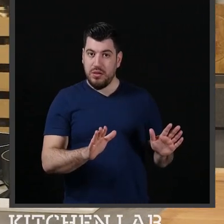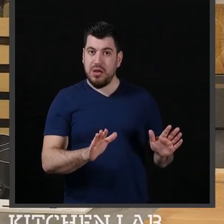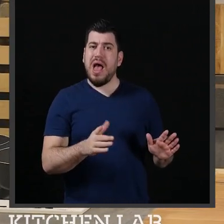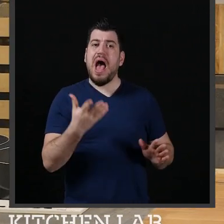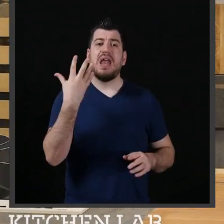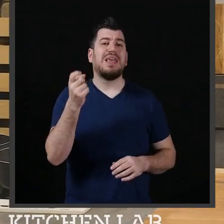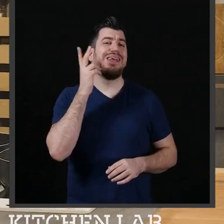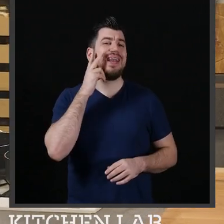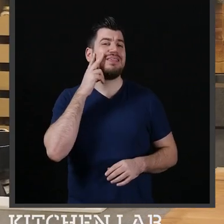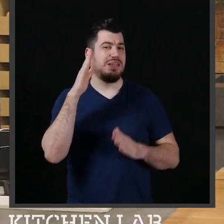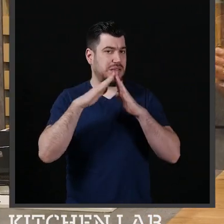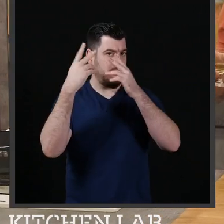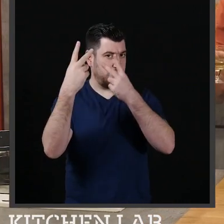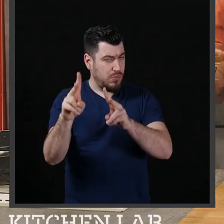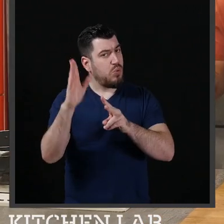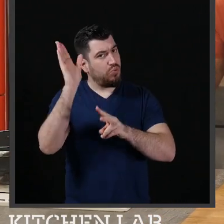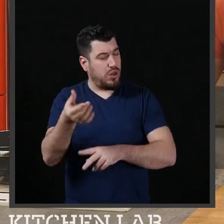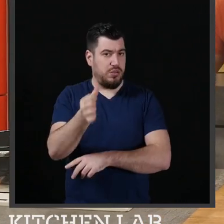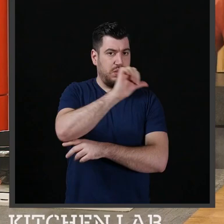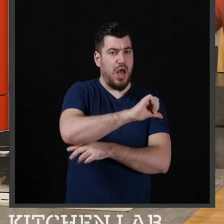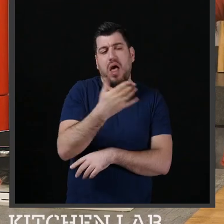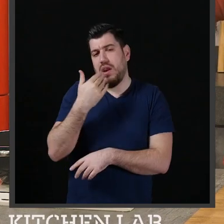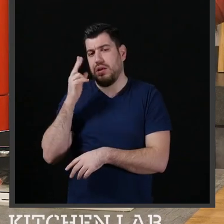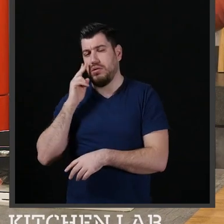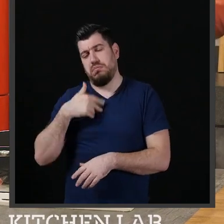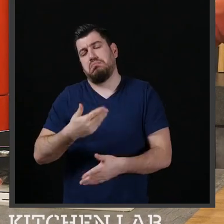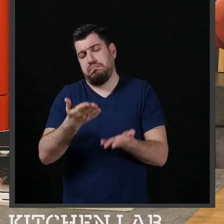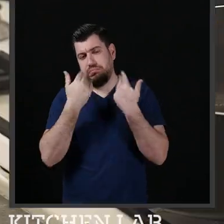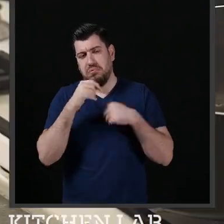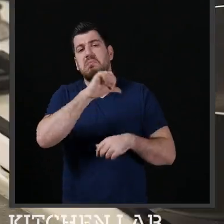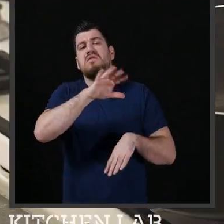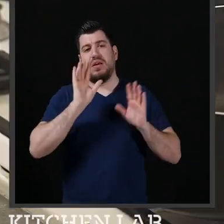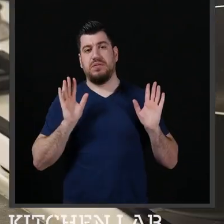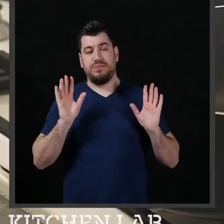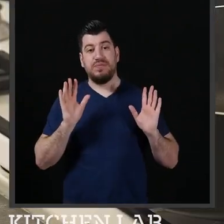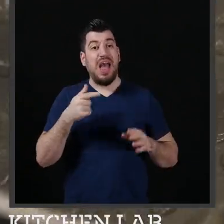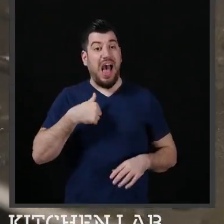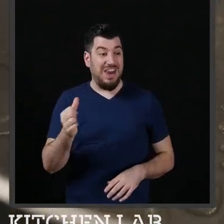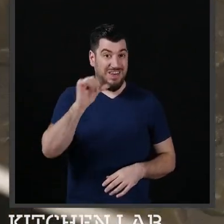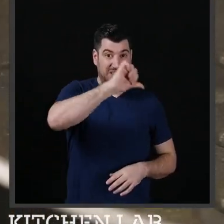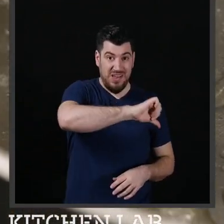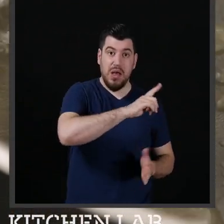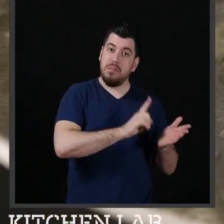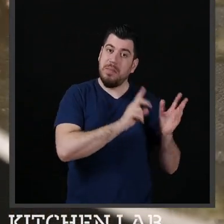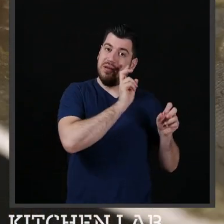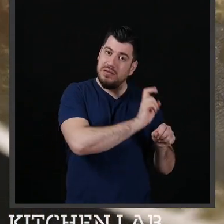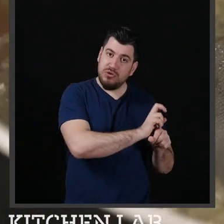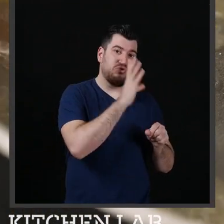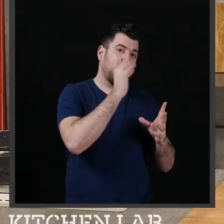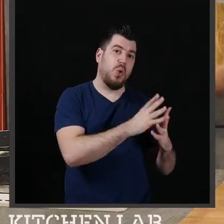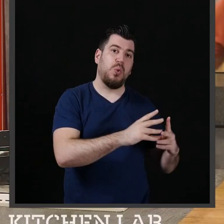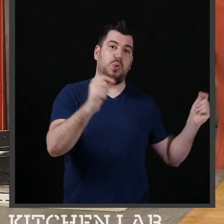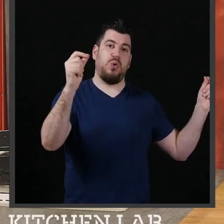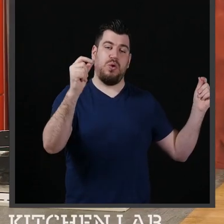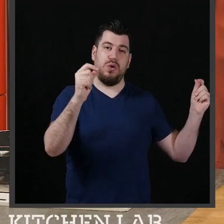έχετε κρασί σπίτι, βάζετε. Σε περίπτωση που δεν έχετε, δεν βάζετε. Αλλά άμα θα βάλετε, θέλω να τα αφήσετε να εξατμιστεί καλά.